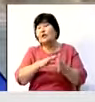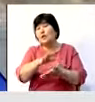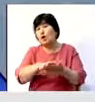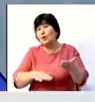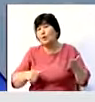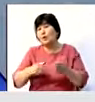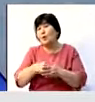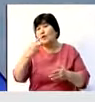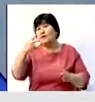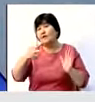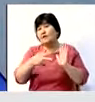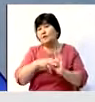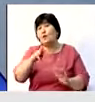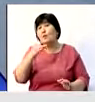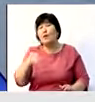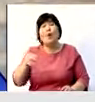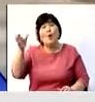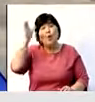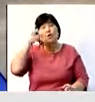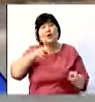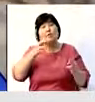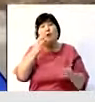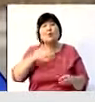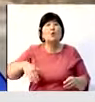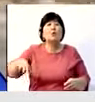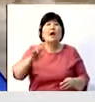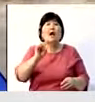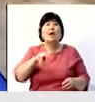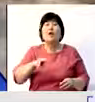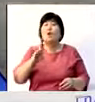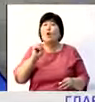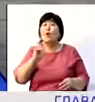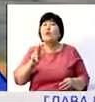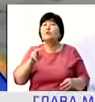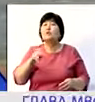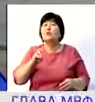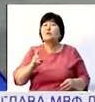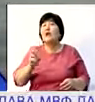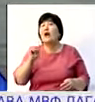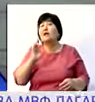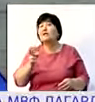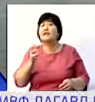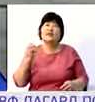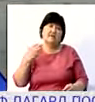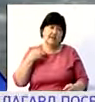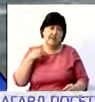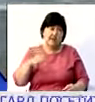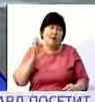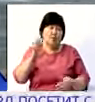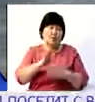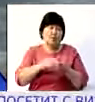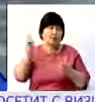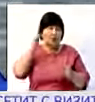до 28 мая ученые бывают южной части орала на q краской перемычки в аральске и в козла рте будет продолжена